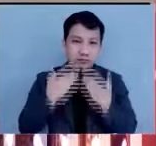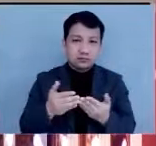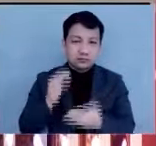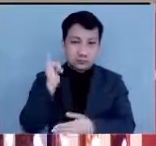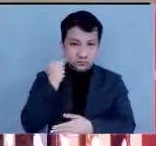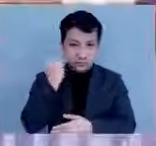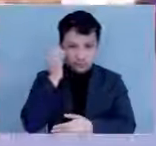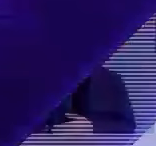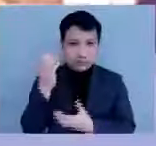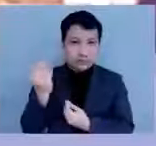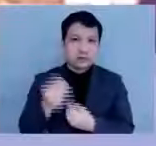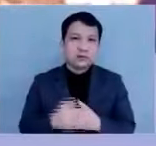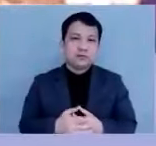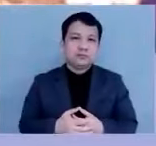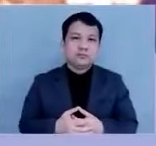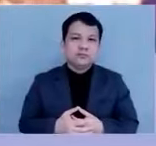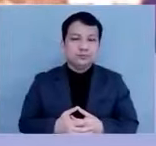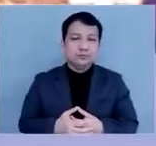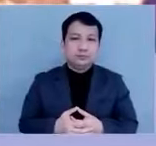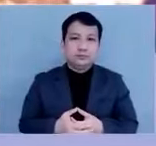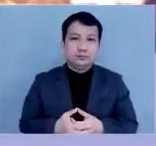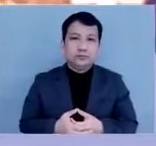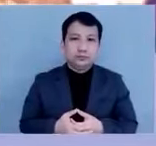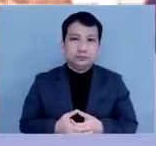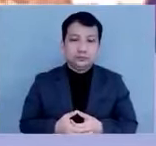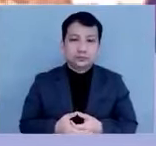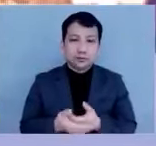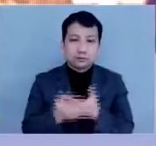Cosico. Mga kapatid,